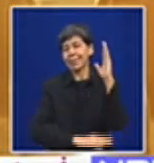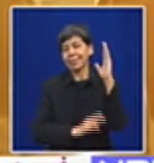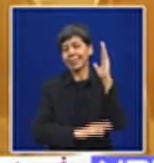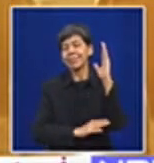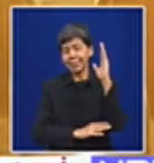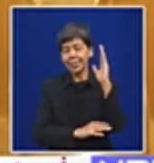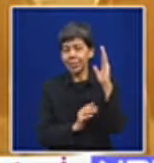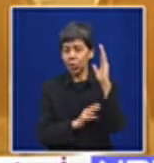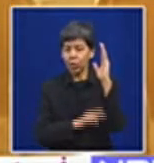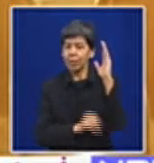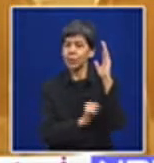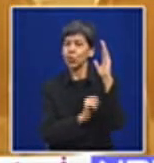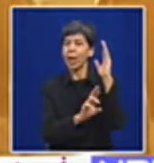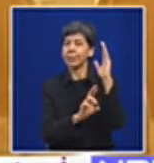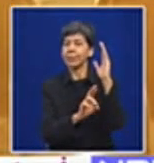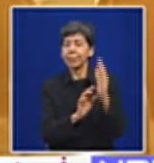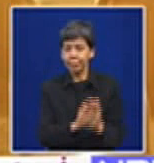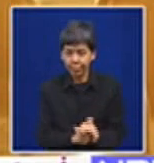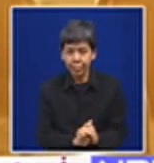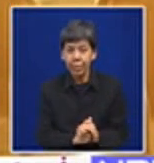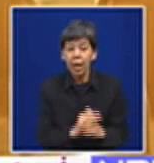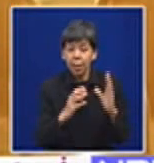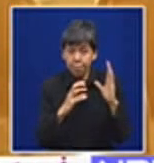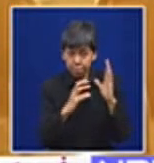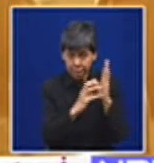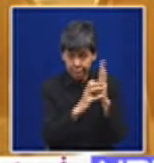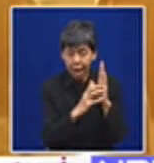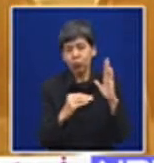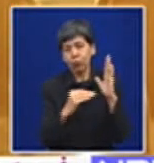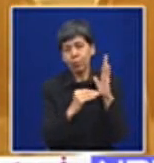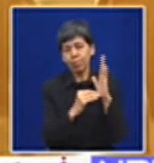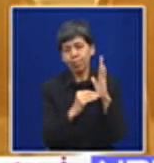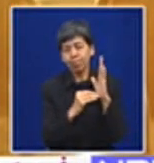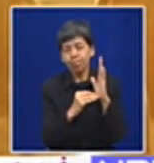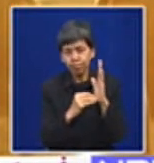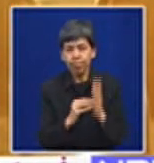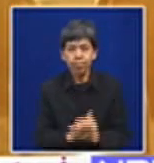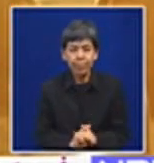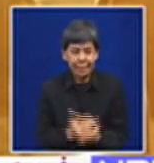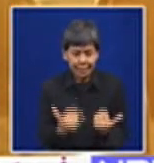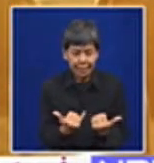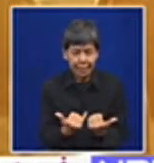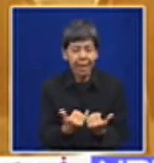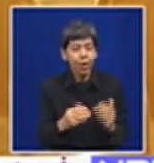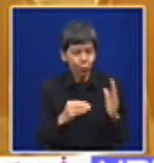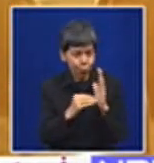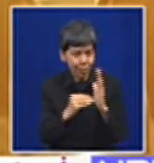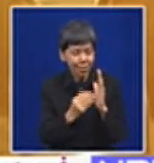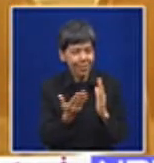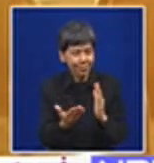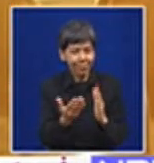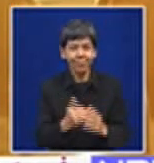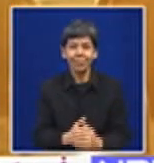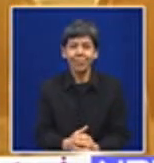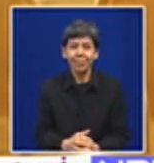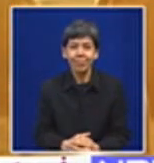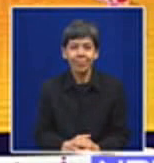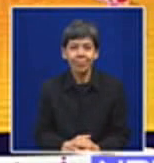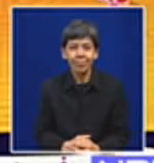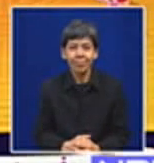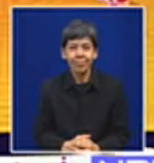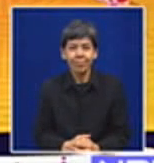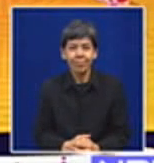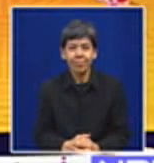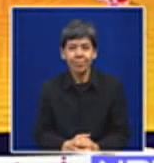จะจัดขึ้นที่จังหวัดสุราษฎร์ธานีค่ะและในส่วนของภาคกลางที่กรุงเทพมหานครค่ะช่วงนี้กลับไปทางสถานีค่ะ